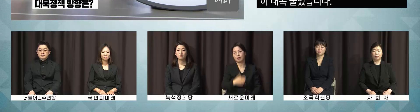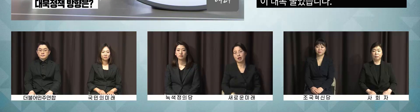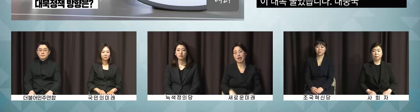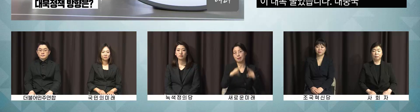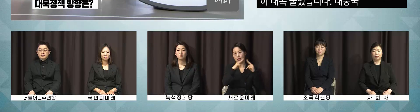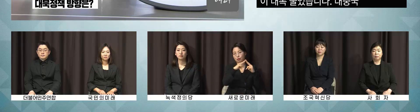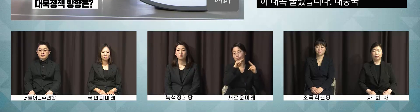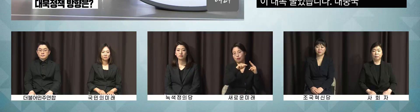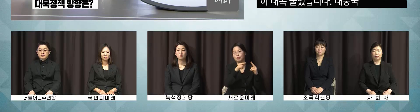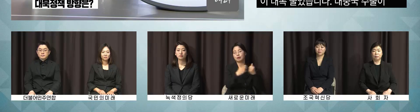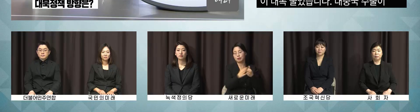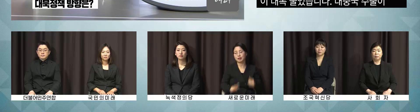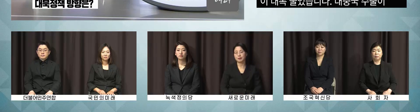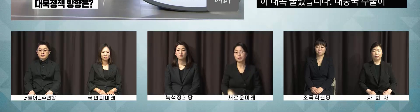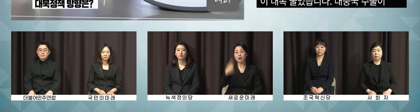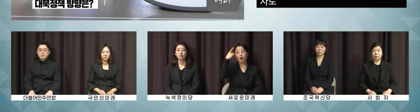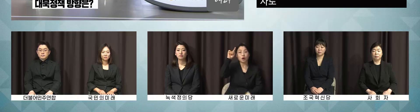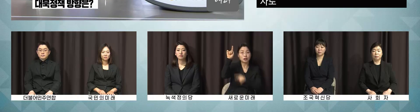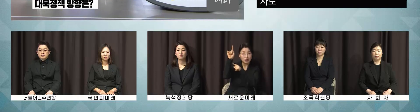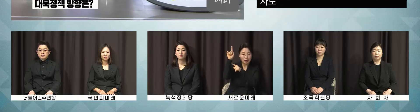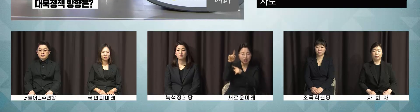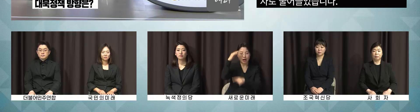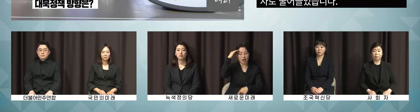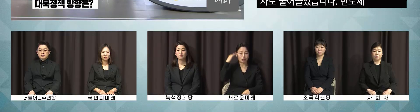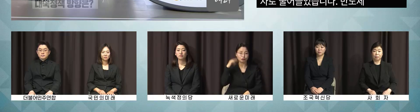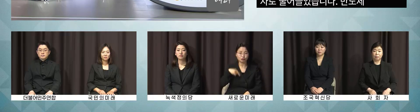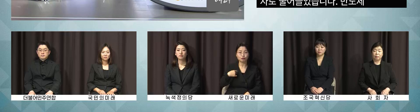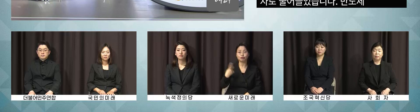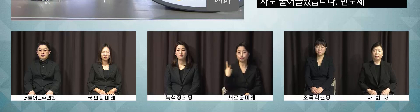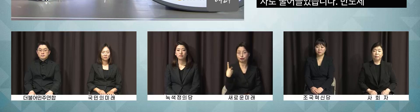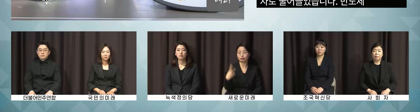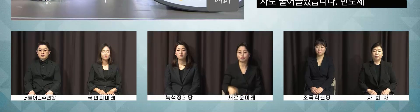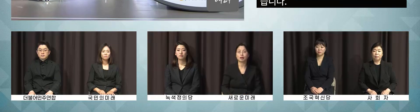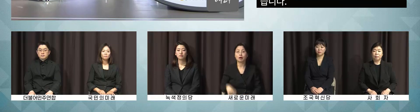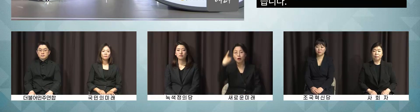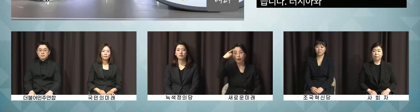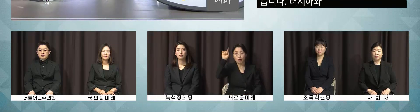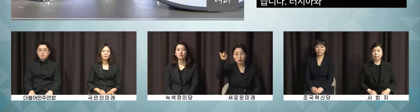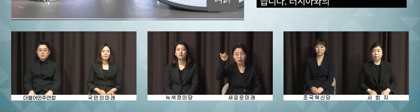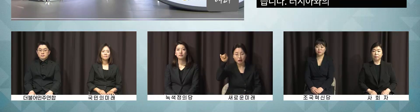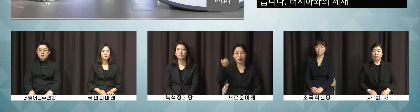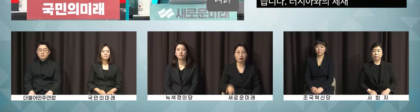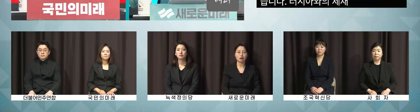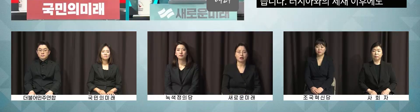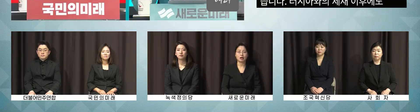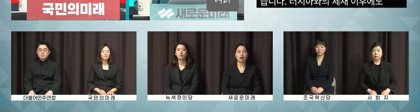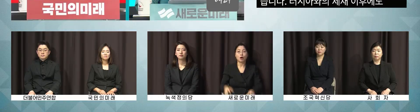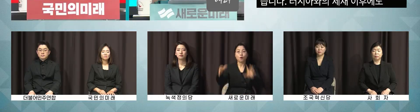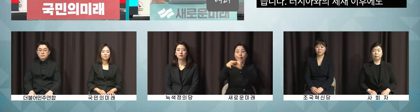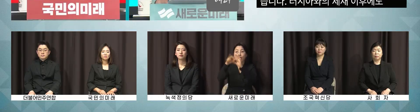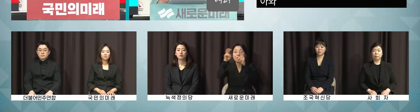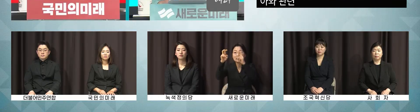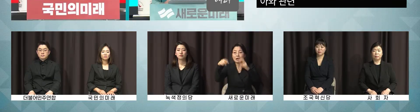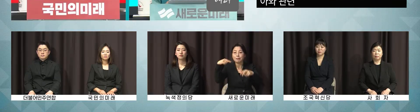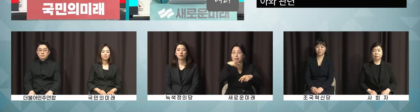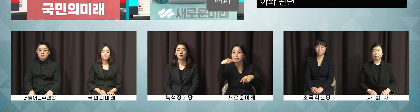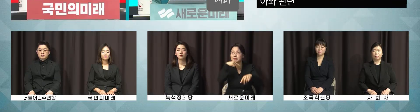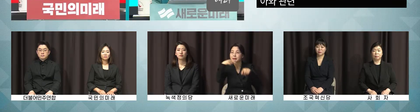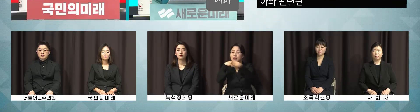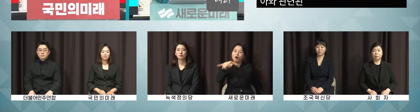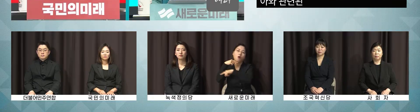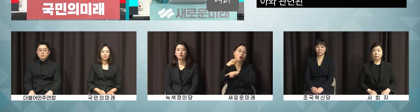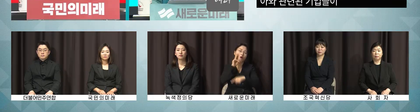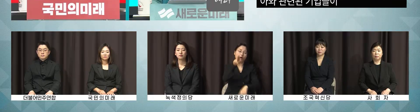반도체 때문이었습니다. 또한 러시아와의 제재 이후에도 지금 우리는 러시아와의 어떤 관련된 기업들이 다 적자로 허덕이고